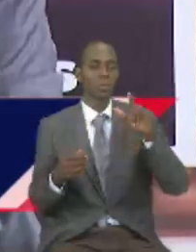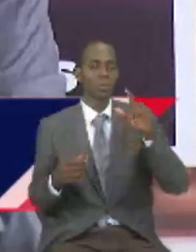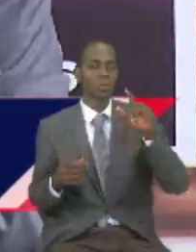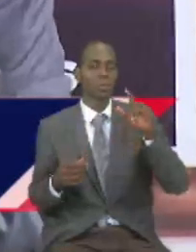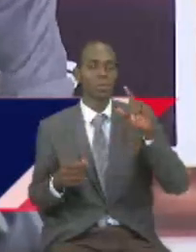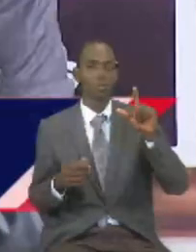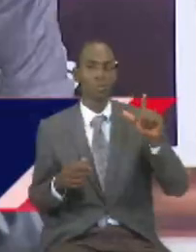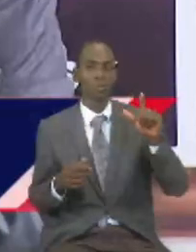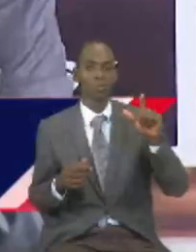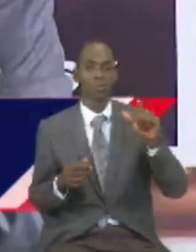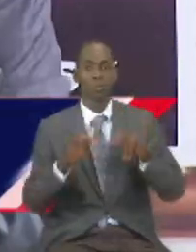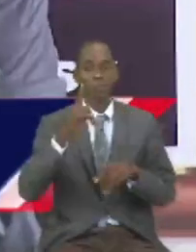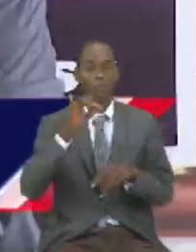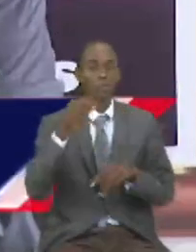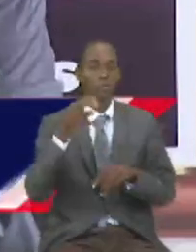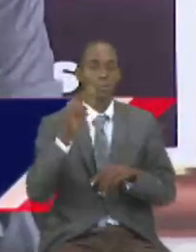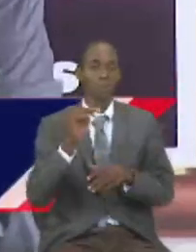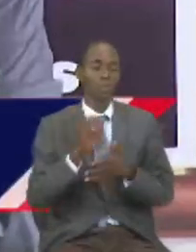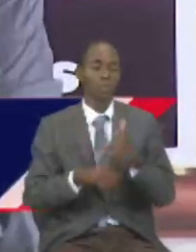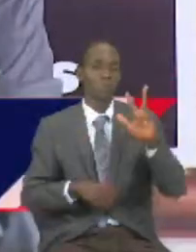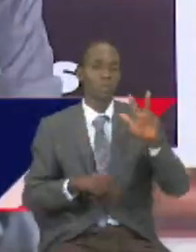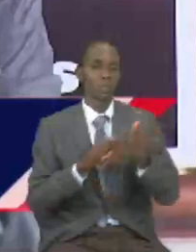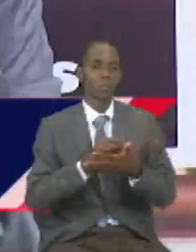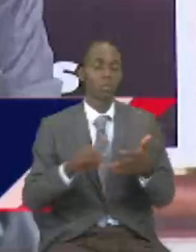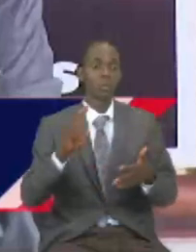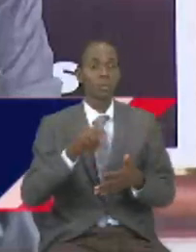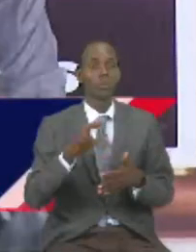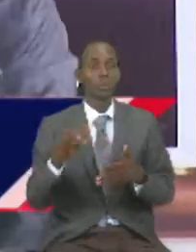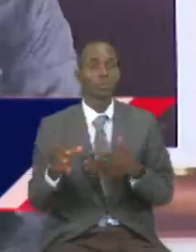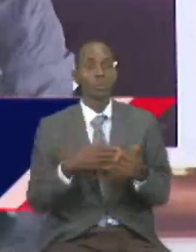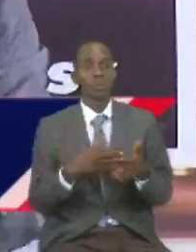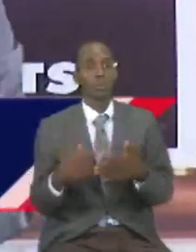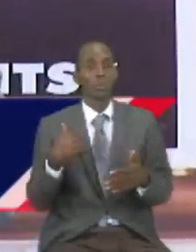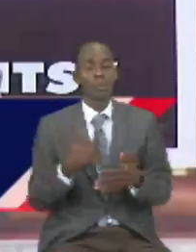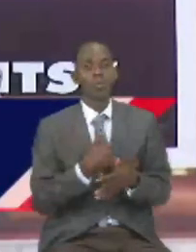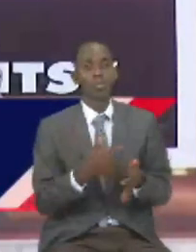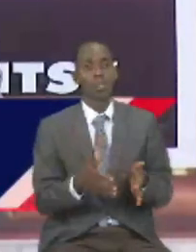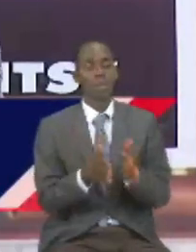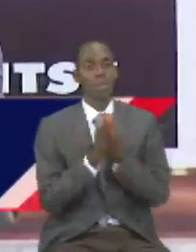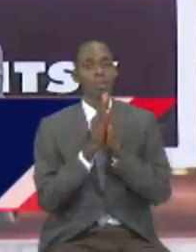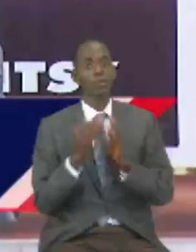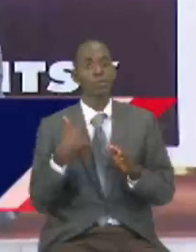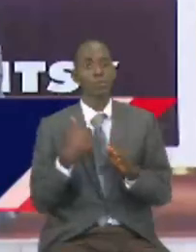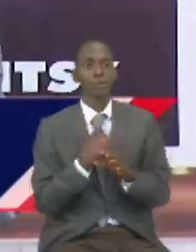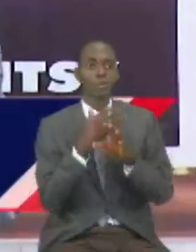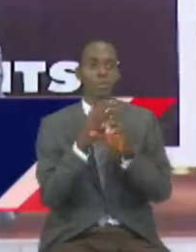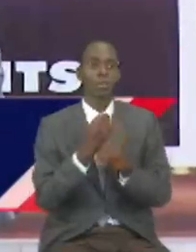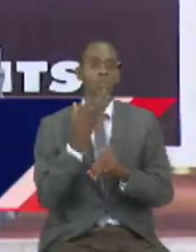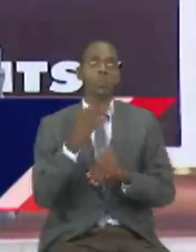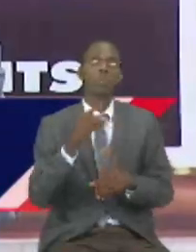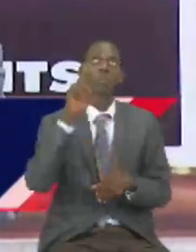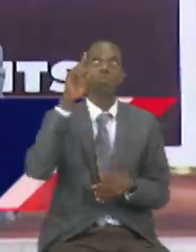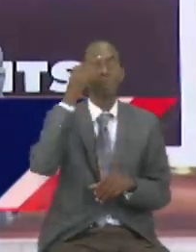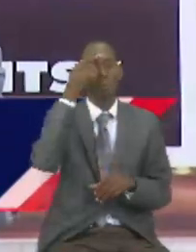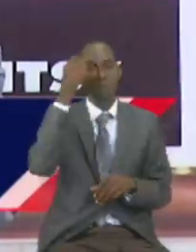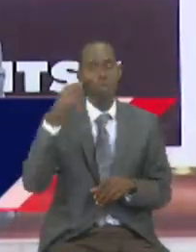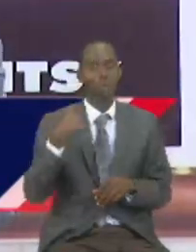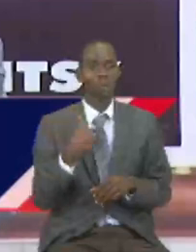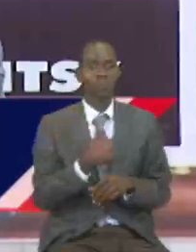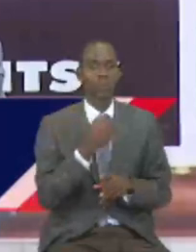1 Jean 3, verset 22. Quoi que ce soit que nous demandions, nous le recevons de lui parce que